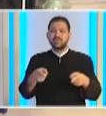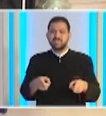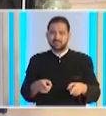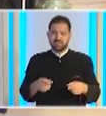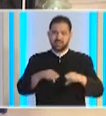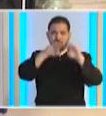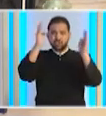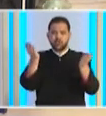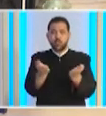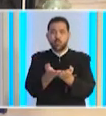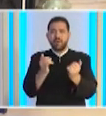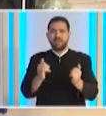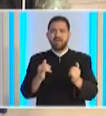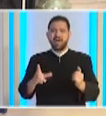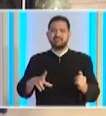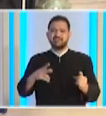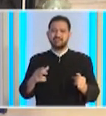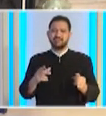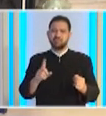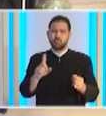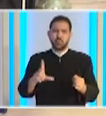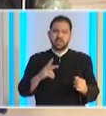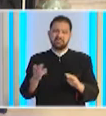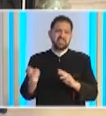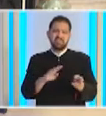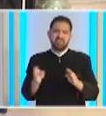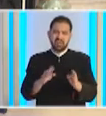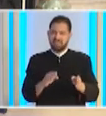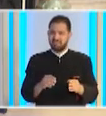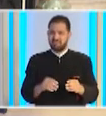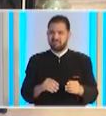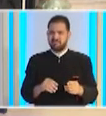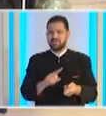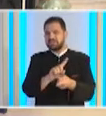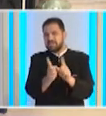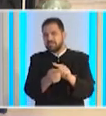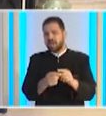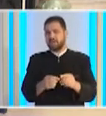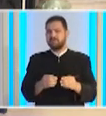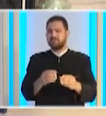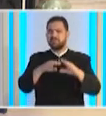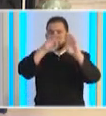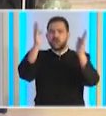lumea de astăzi nu este aproape deloc diferită în general de lumea